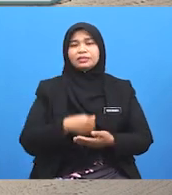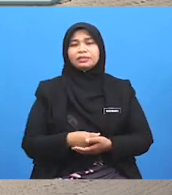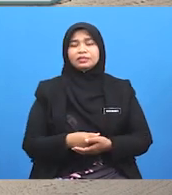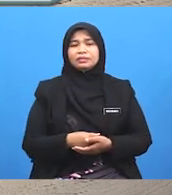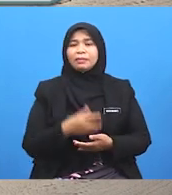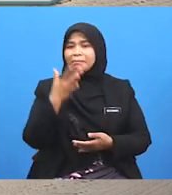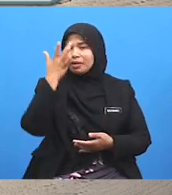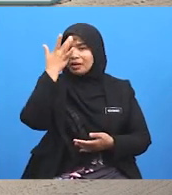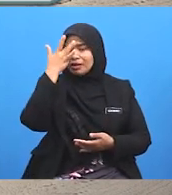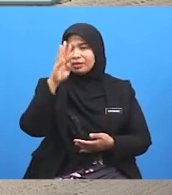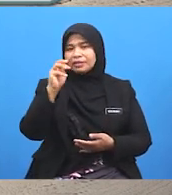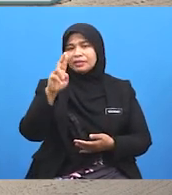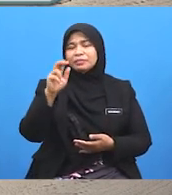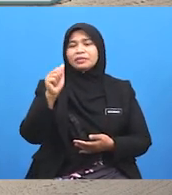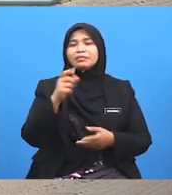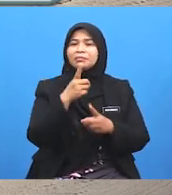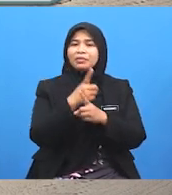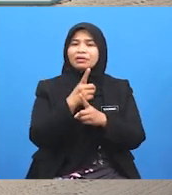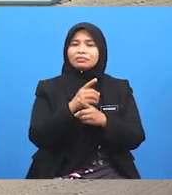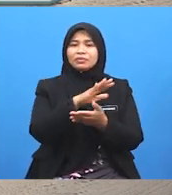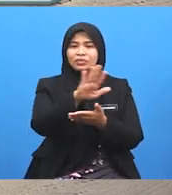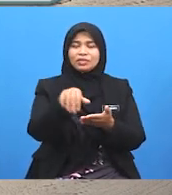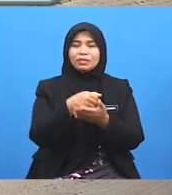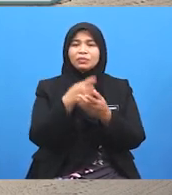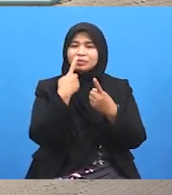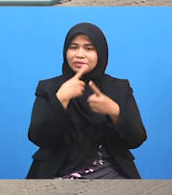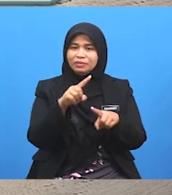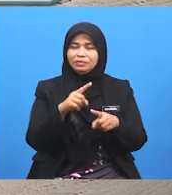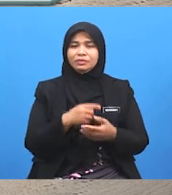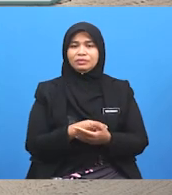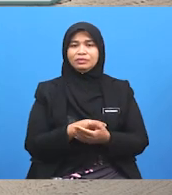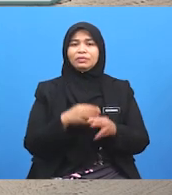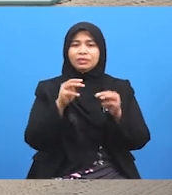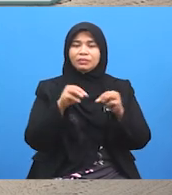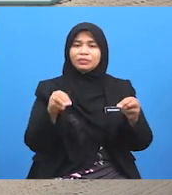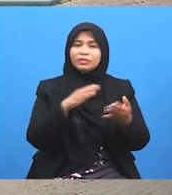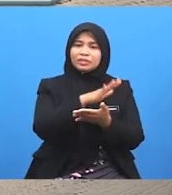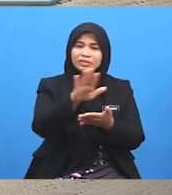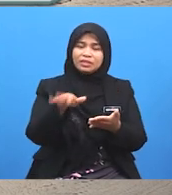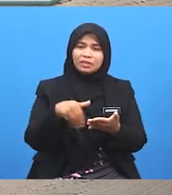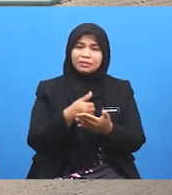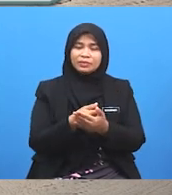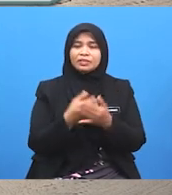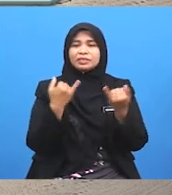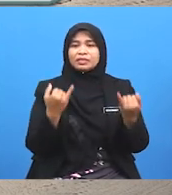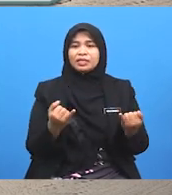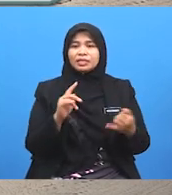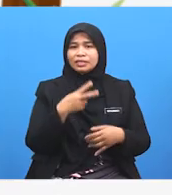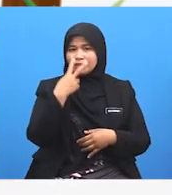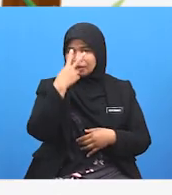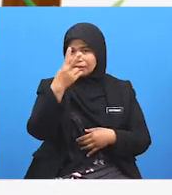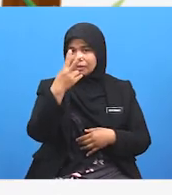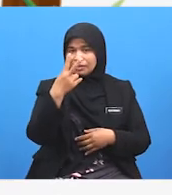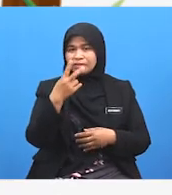pelajaran. Pandai, Mira. Betul semua jawapan. Murid sekalian, sekarang mari kita